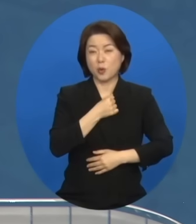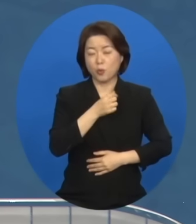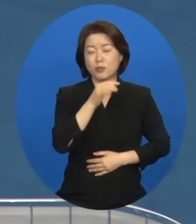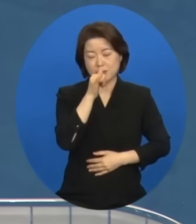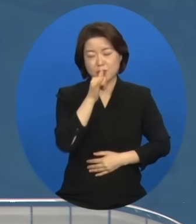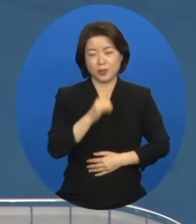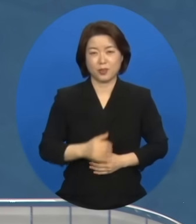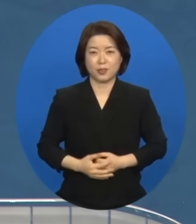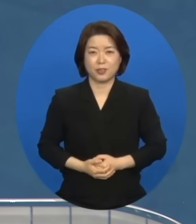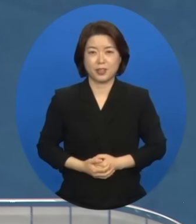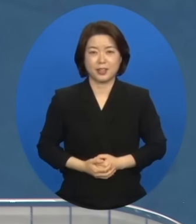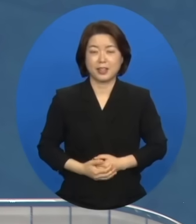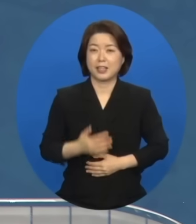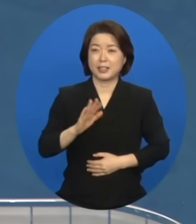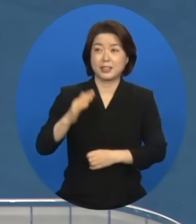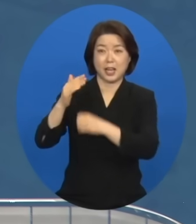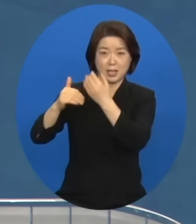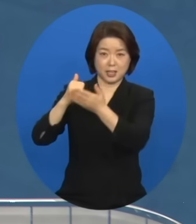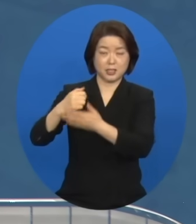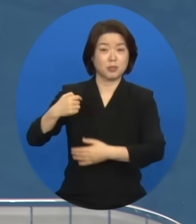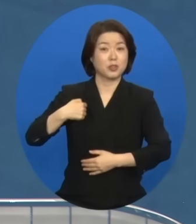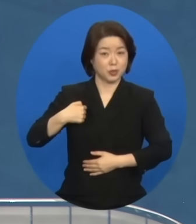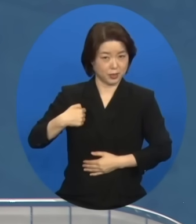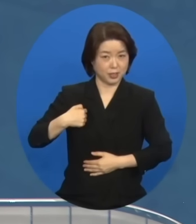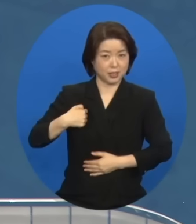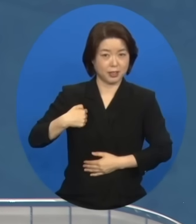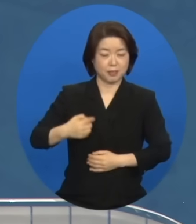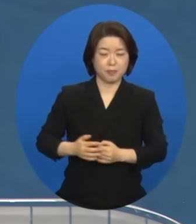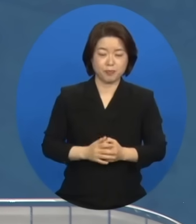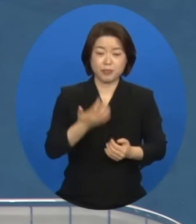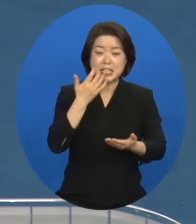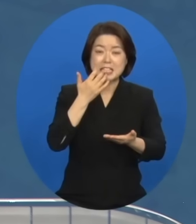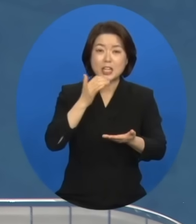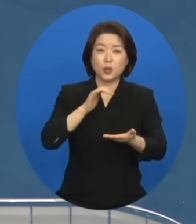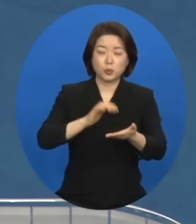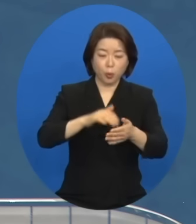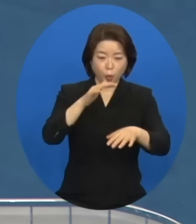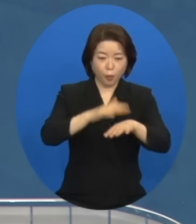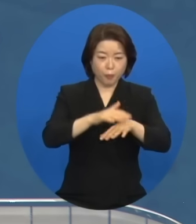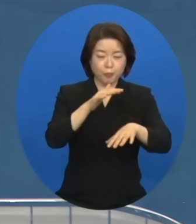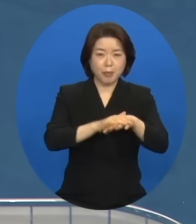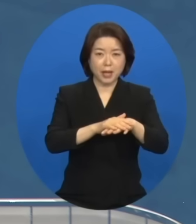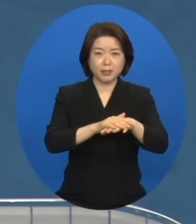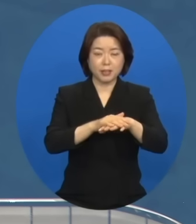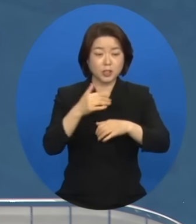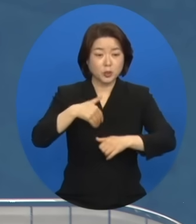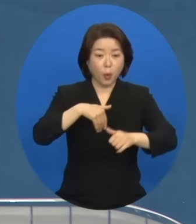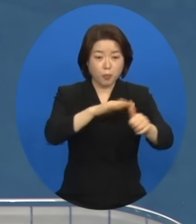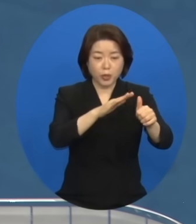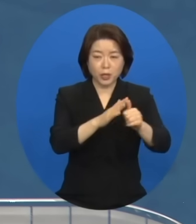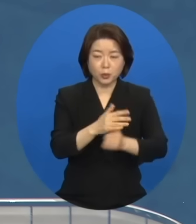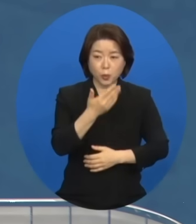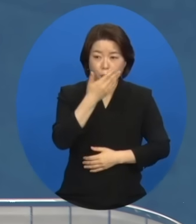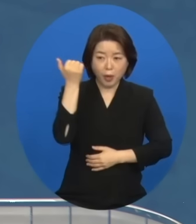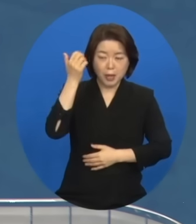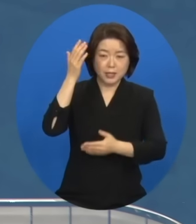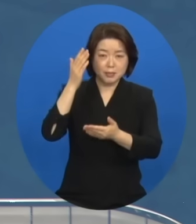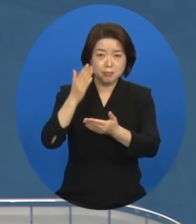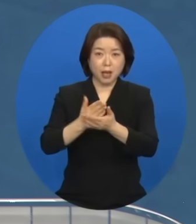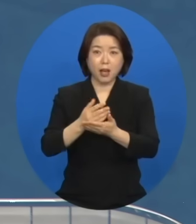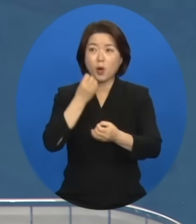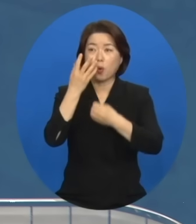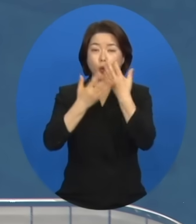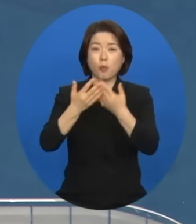있습니다. 그런데 하나님은 저에게서 돌짝바 사명을 외면하지 않겠다 그런 고백을 하게 하셨어요.